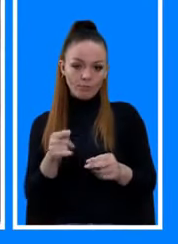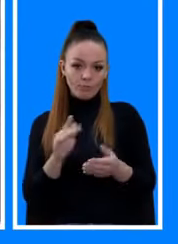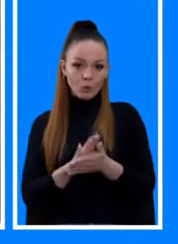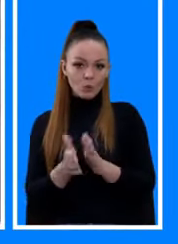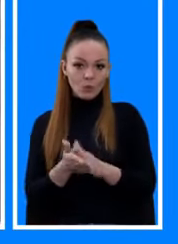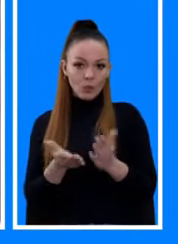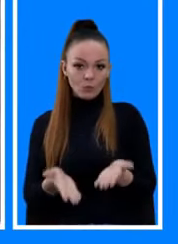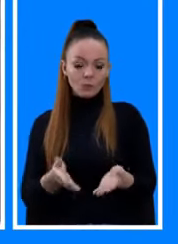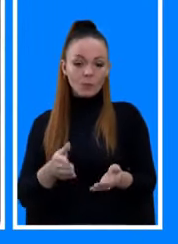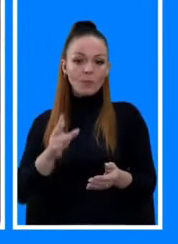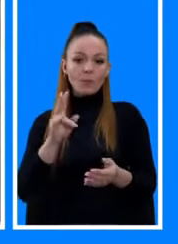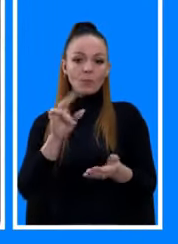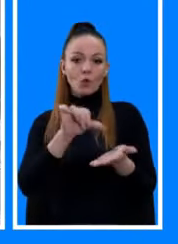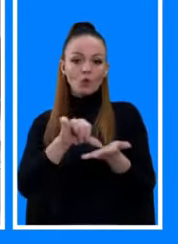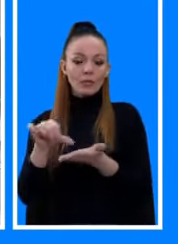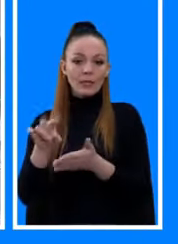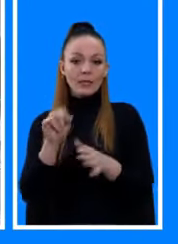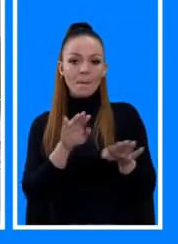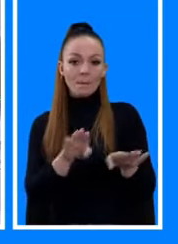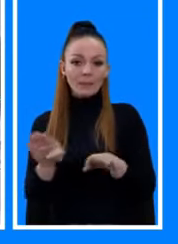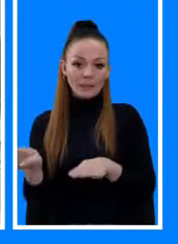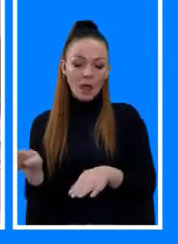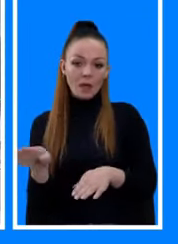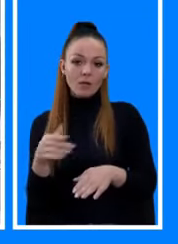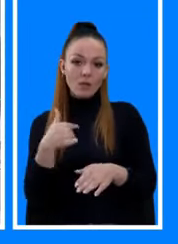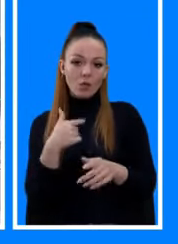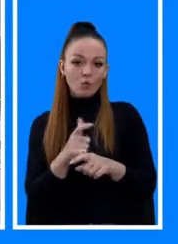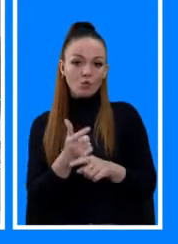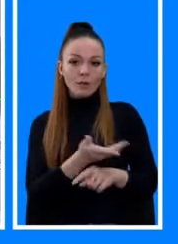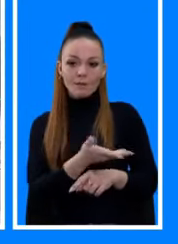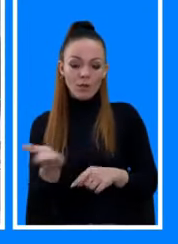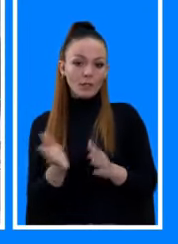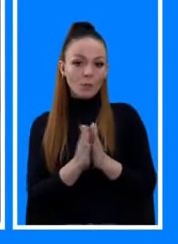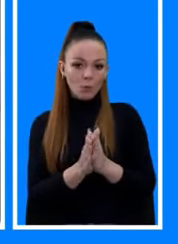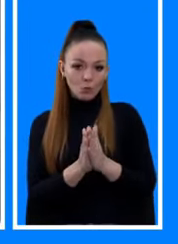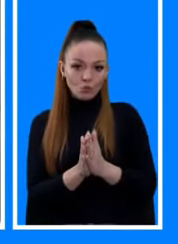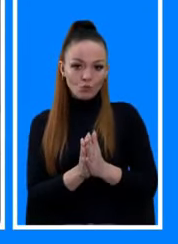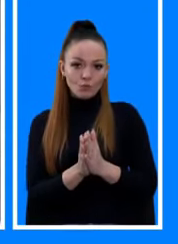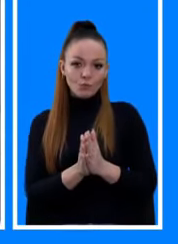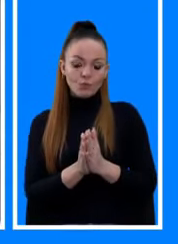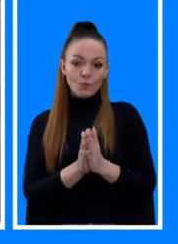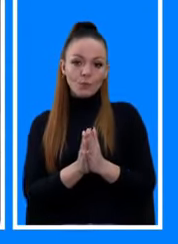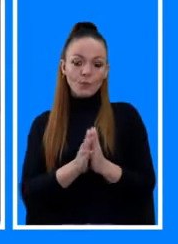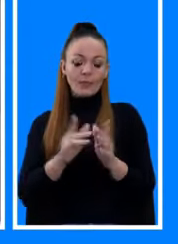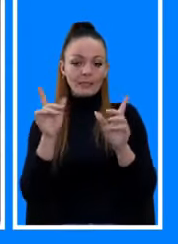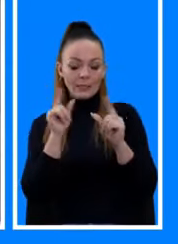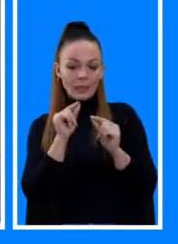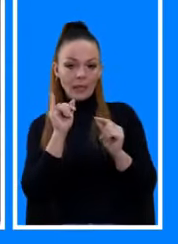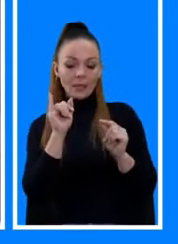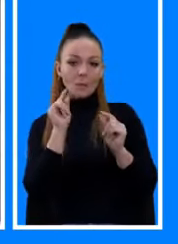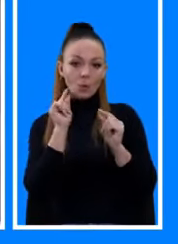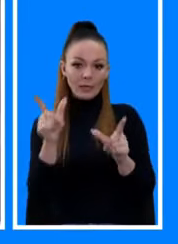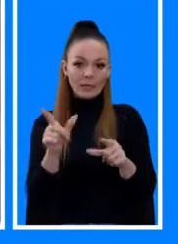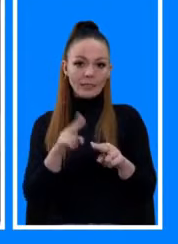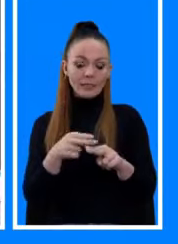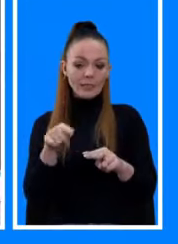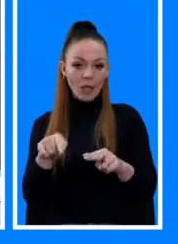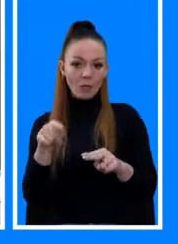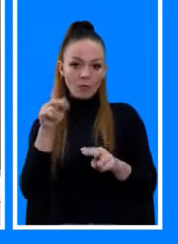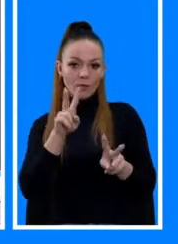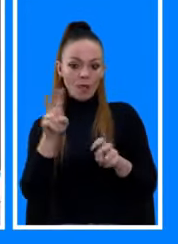Очільники на місцях, я дуже вас прошу, як то кажуть, і засинати, прокидатися з цією темою. Ми розуміємо,